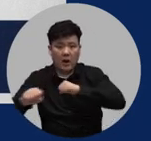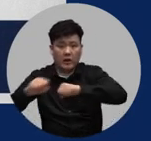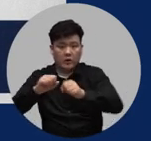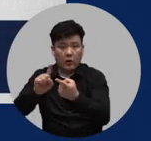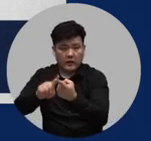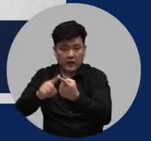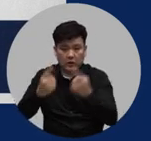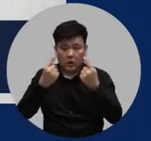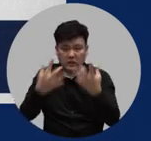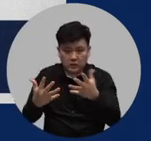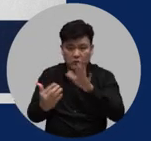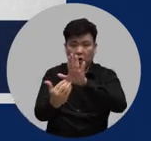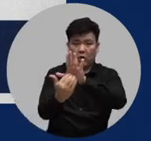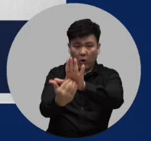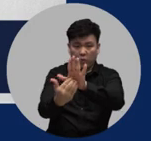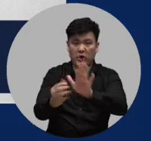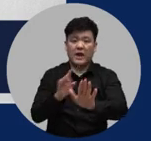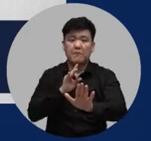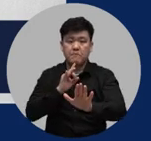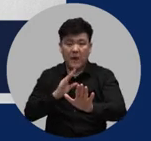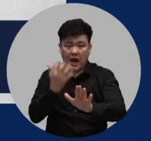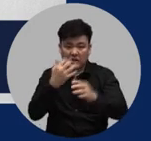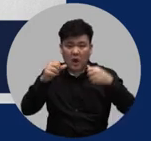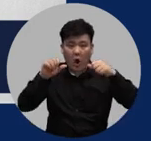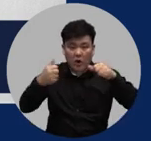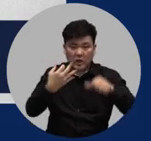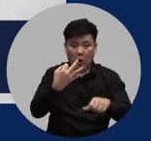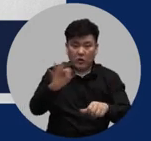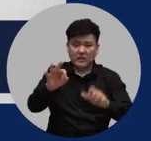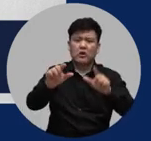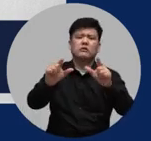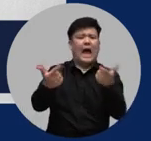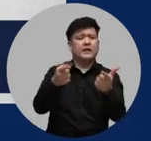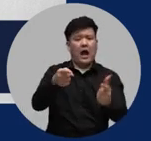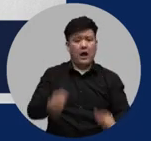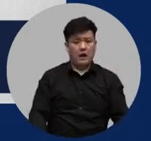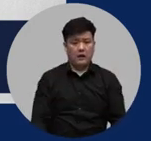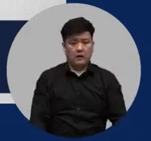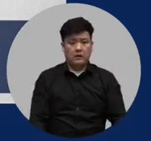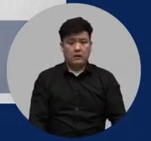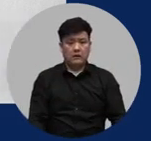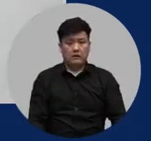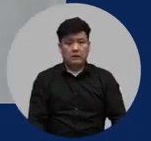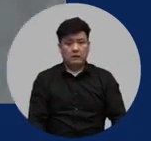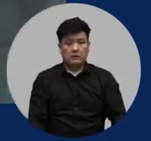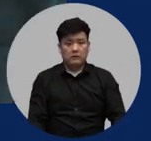직접적으로 분명하게 거부해야만 성희롱이 성립되는 것은 아닌 것이죠.